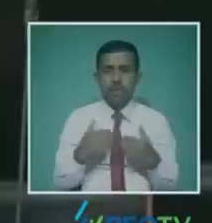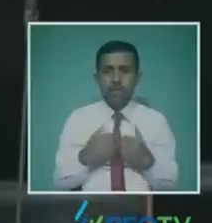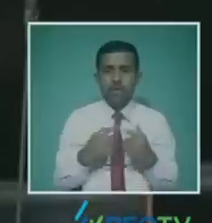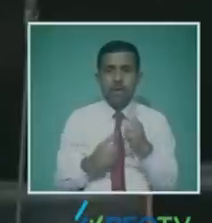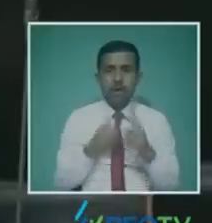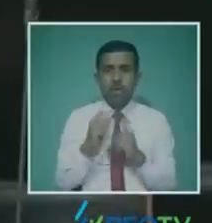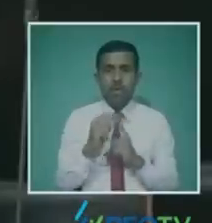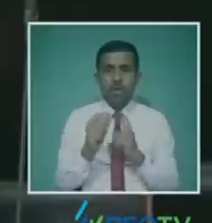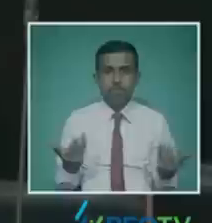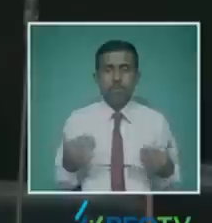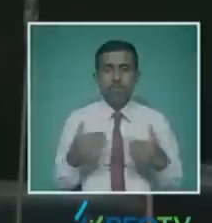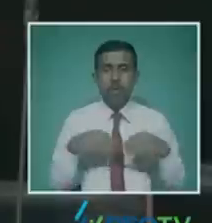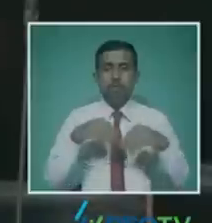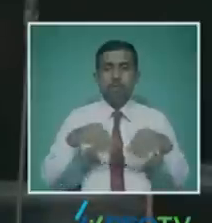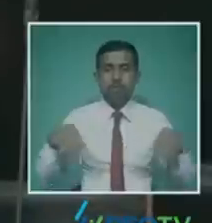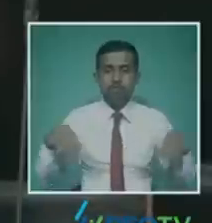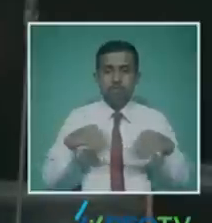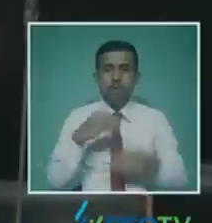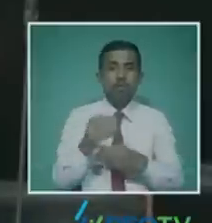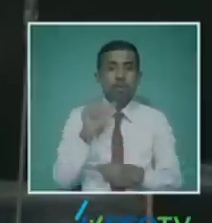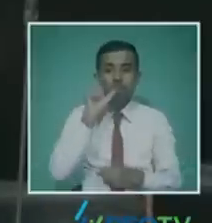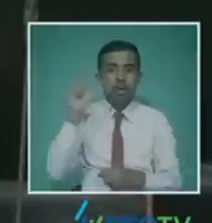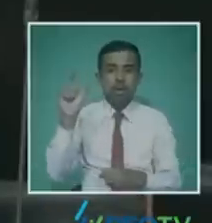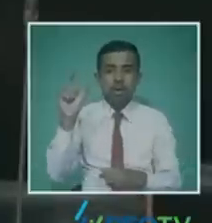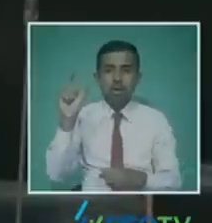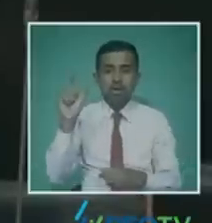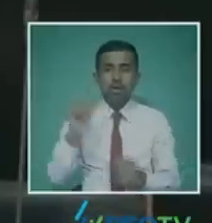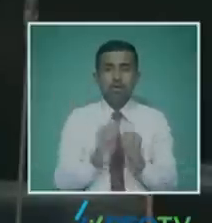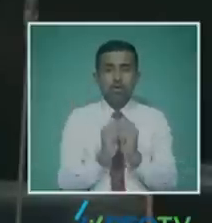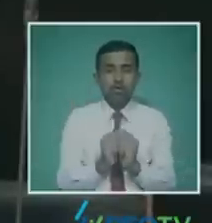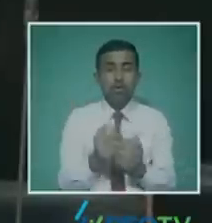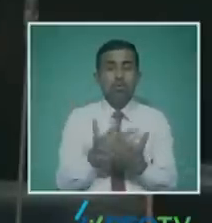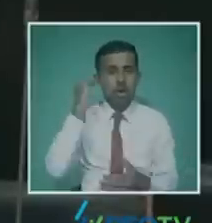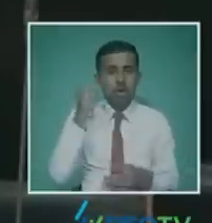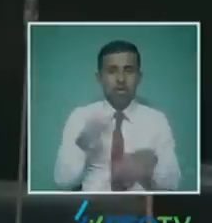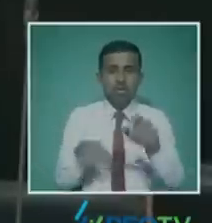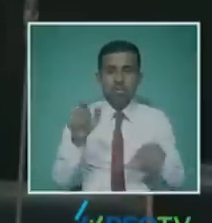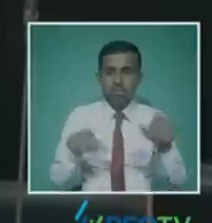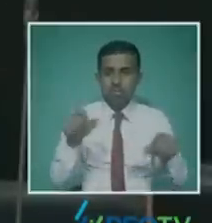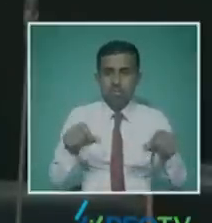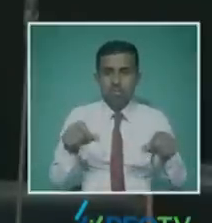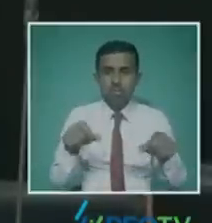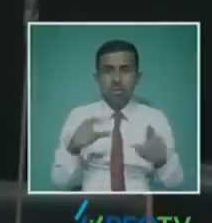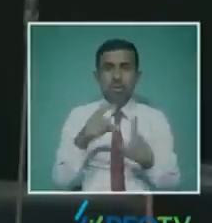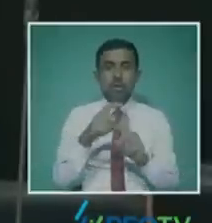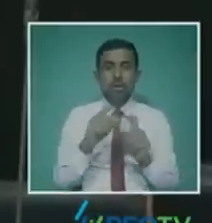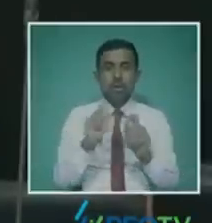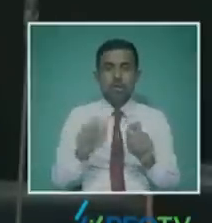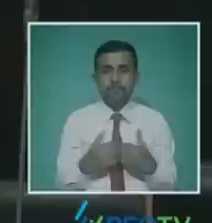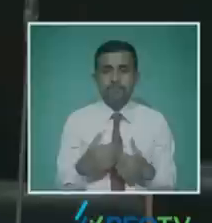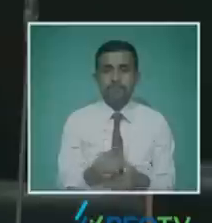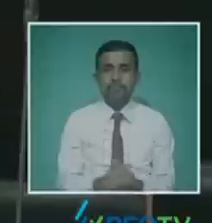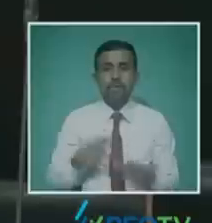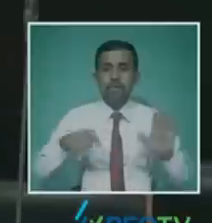තියෙන පාර්ලිමේන්තුව විතරක් නෙමෙයි රැවිලි සමාගම් දිහා බලන්න එහේ සේවය කරන බහුතරයක් කාන්තාවන් ඒ අධ්‍යක්ෂක මණ්ඩලයේ එක කාන්තාවක්